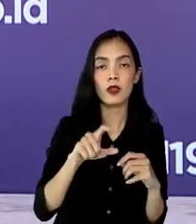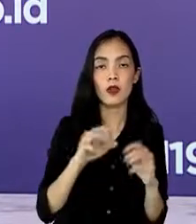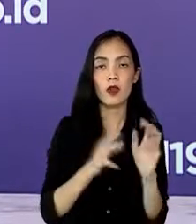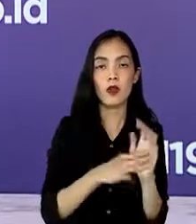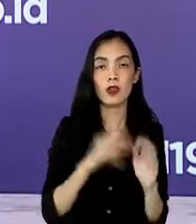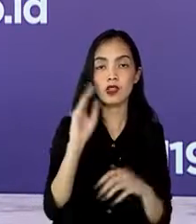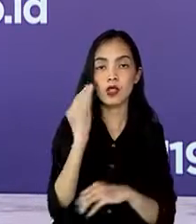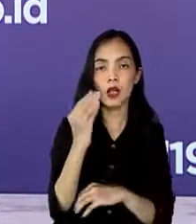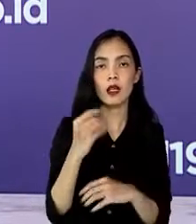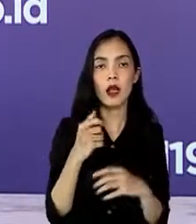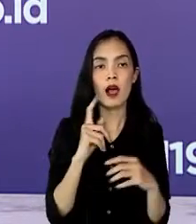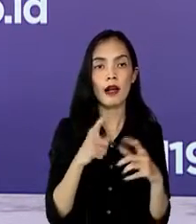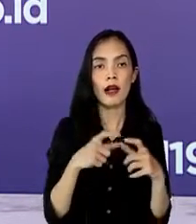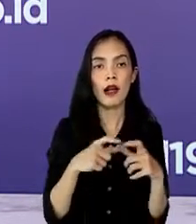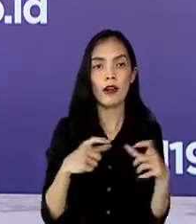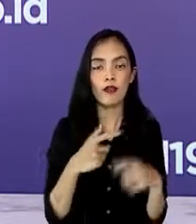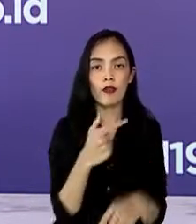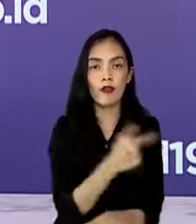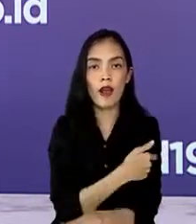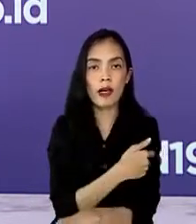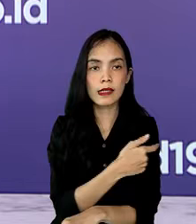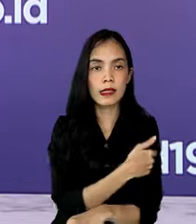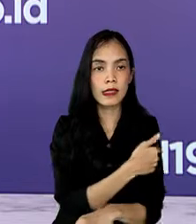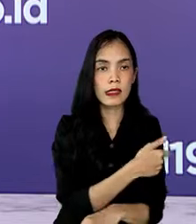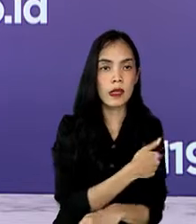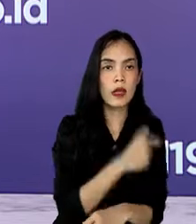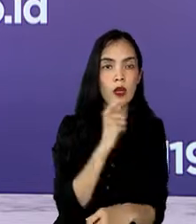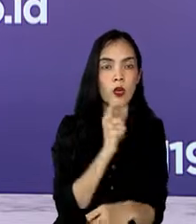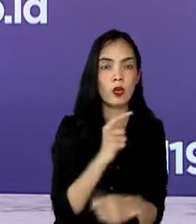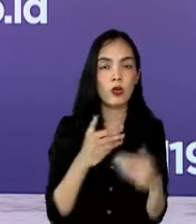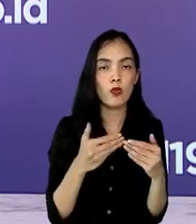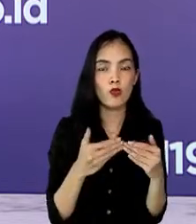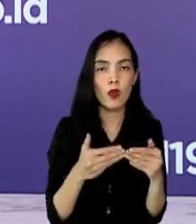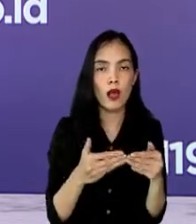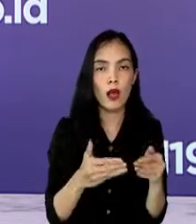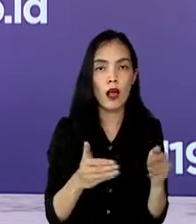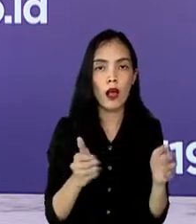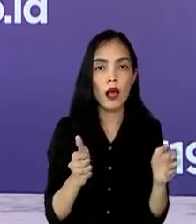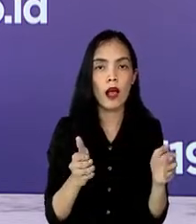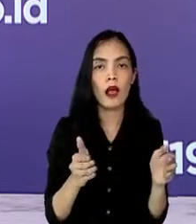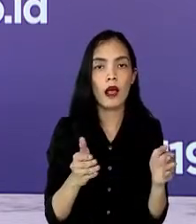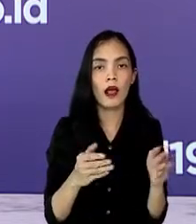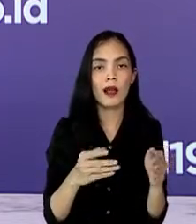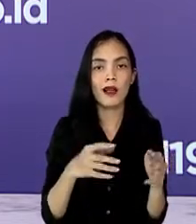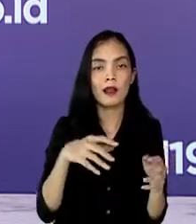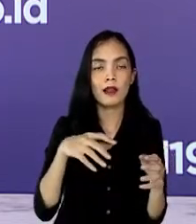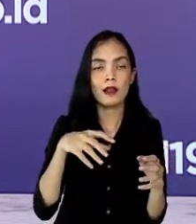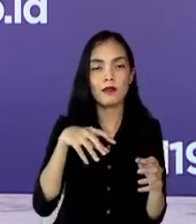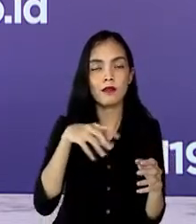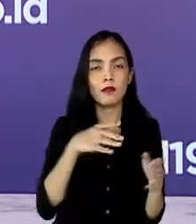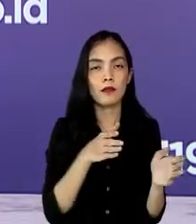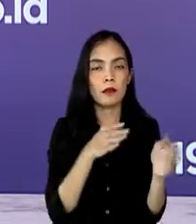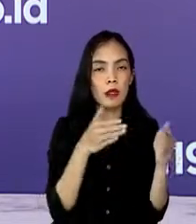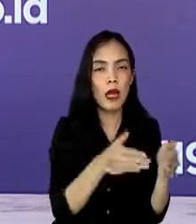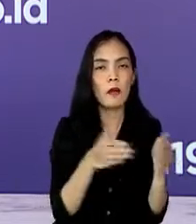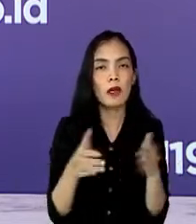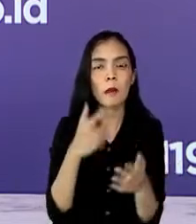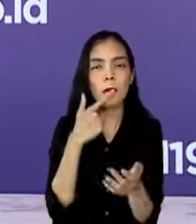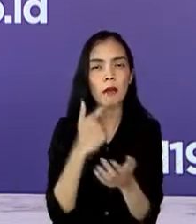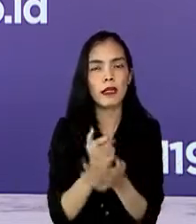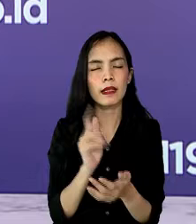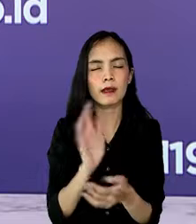untuk menggunakan kartu vaksin sebagai salah satu upaya pembukaan secara perlahan sektor non esensial di ibukota